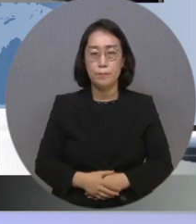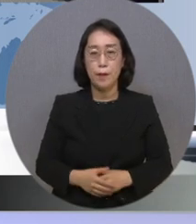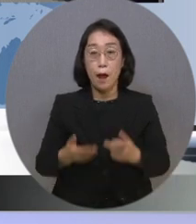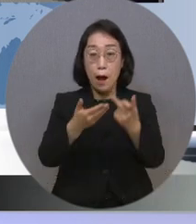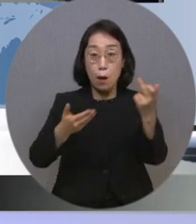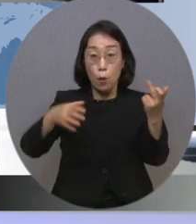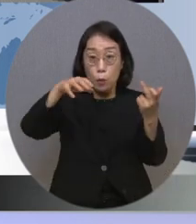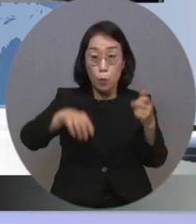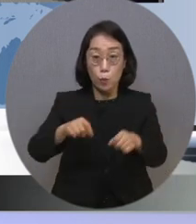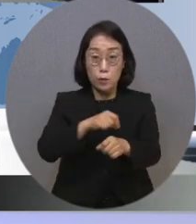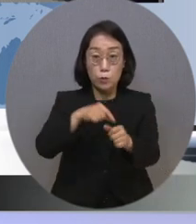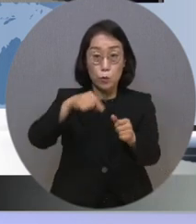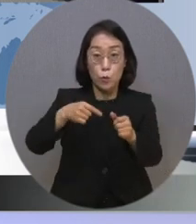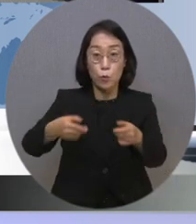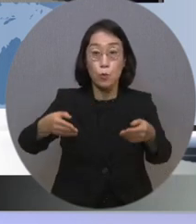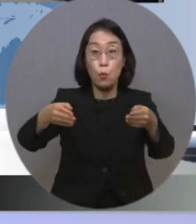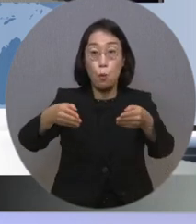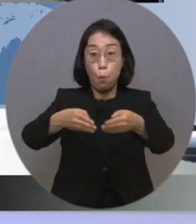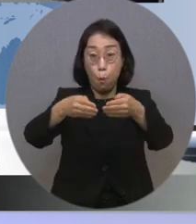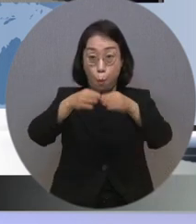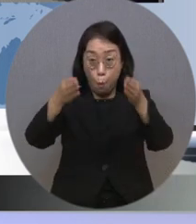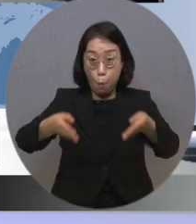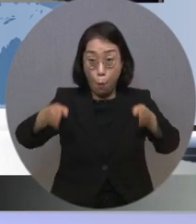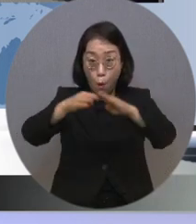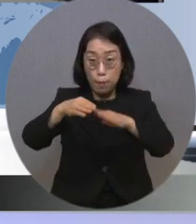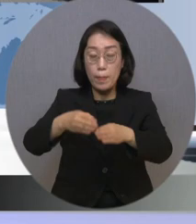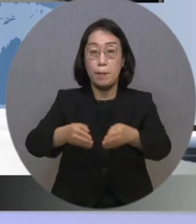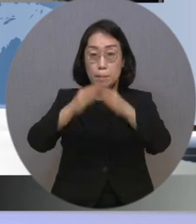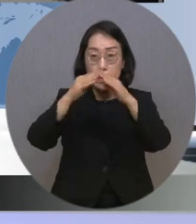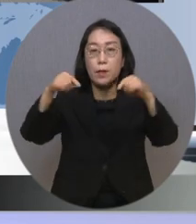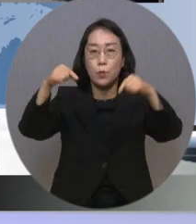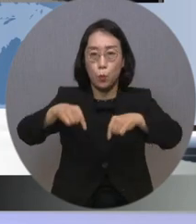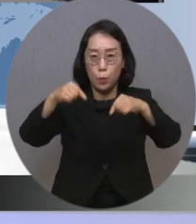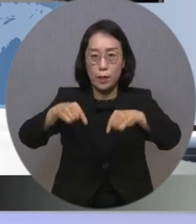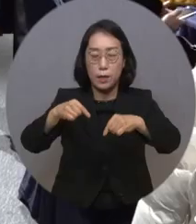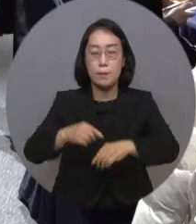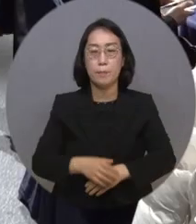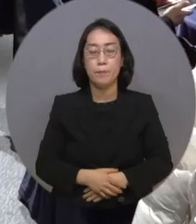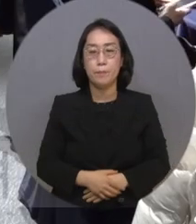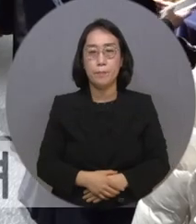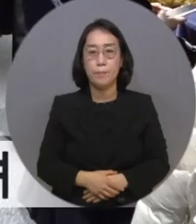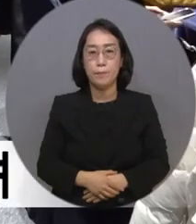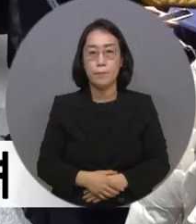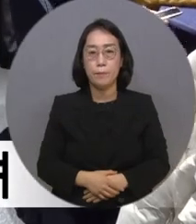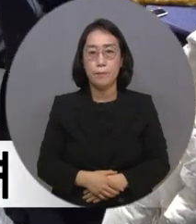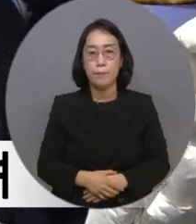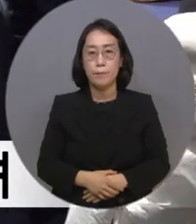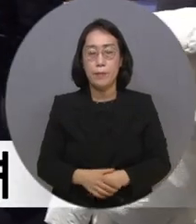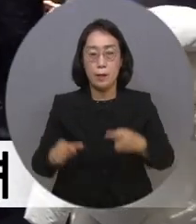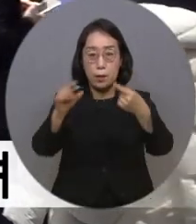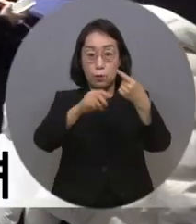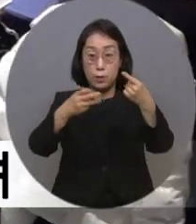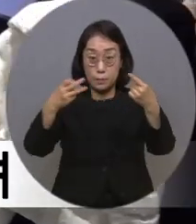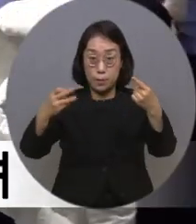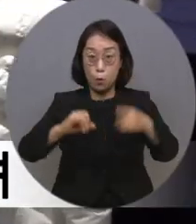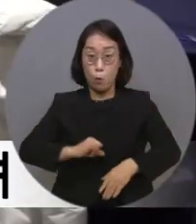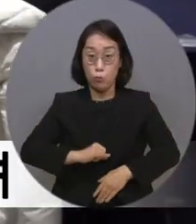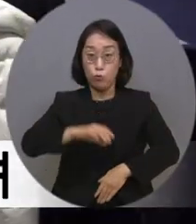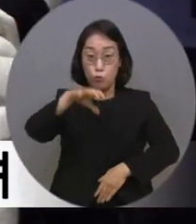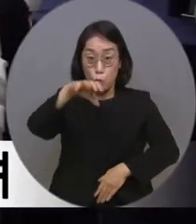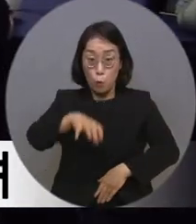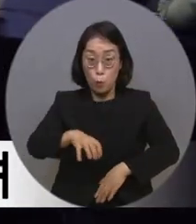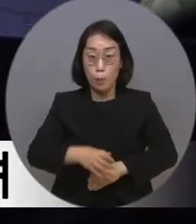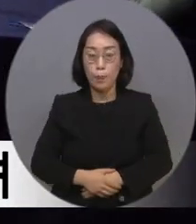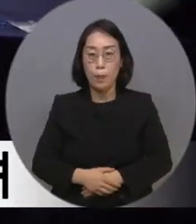강원특수교육원 설립을 위해 논의하는 자리가 원주시에서 열렸습니다. 지난 13일 원주시 인터불고